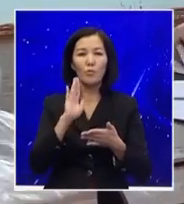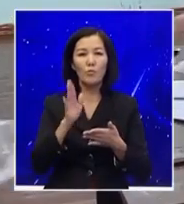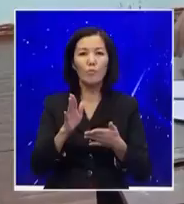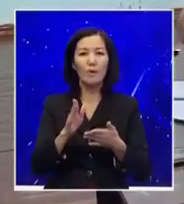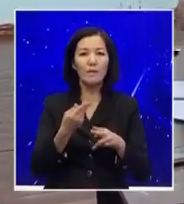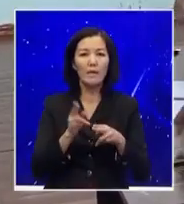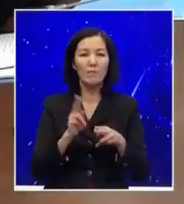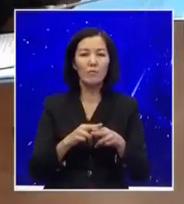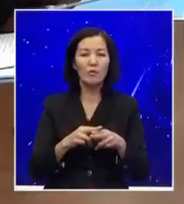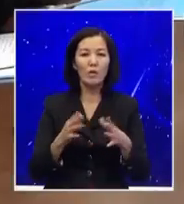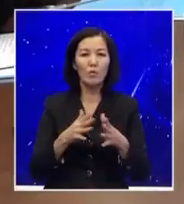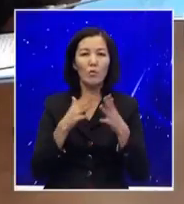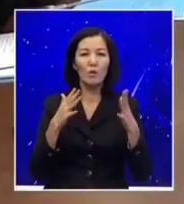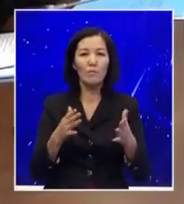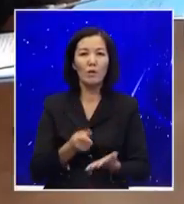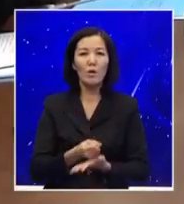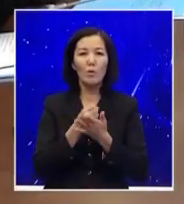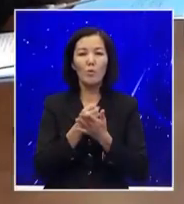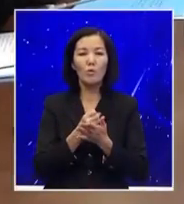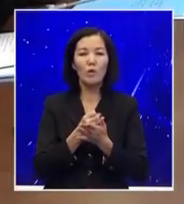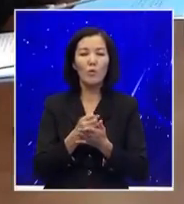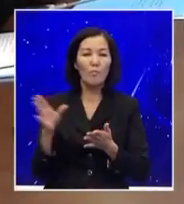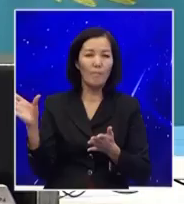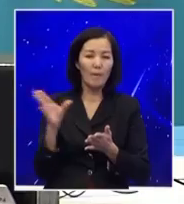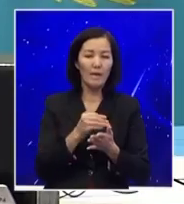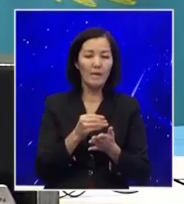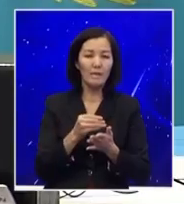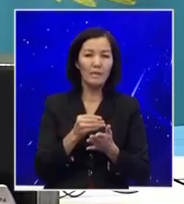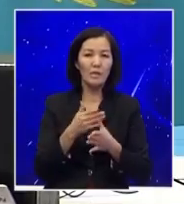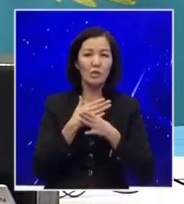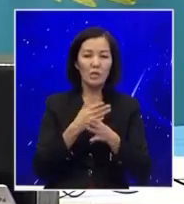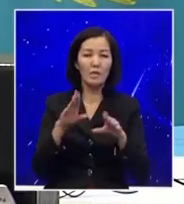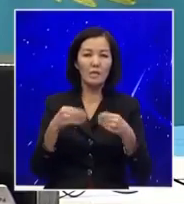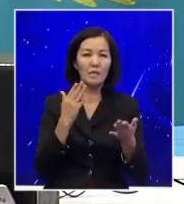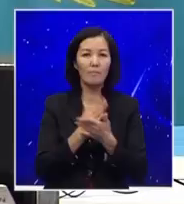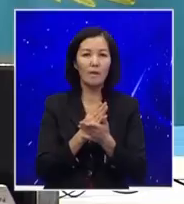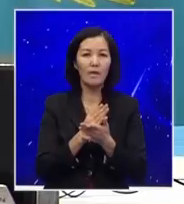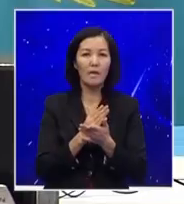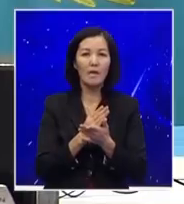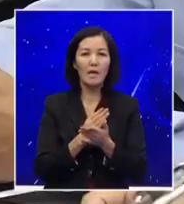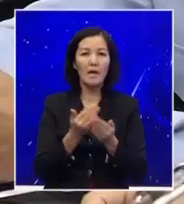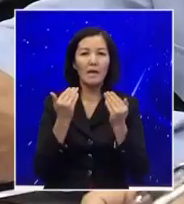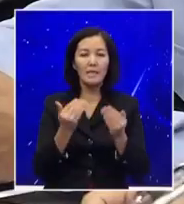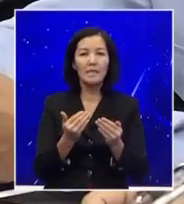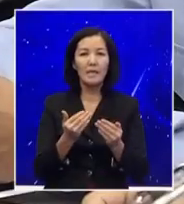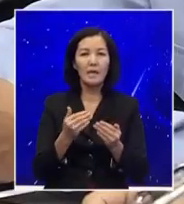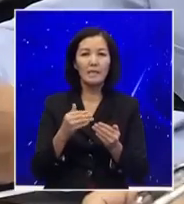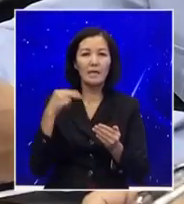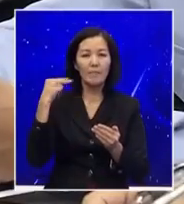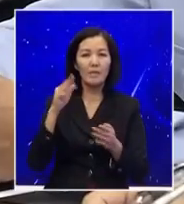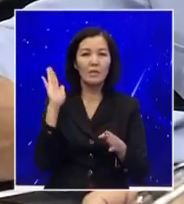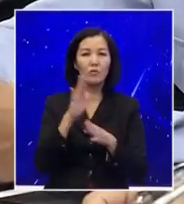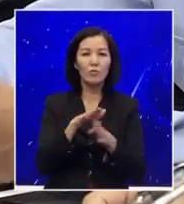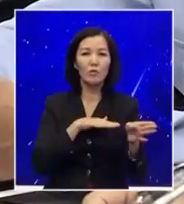Мұндай көлемде қолдау әзірге еш облыста жоқ дейді сала жетекшісі. Бәрі елдегі саясаттың жемісі, ел президентінің